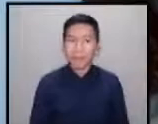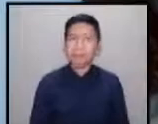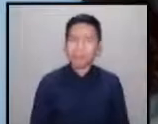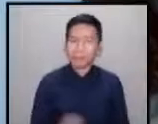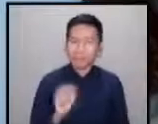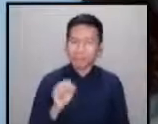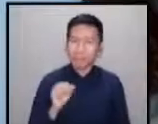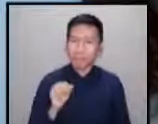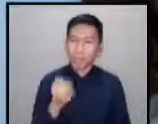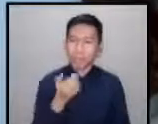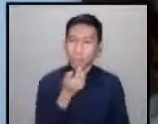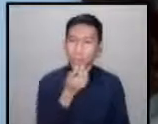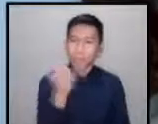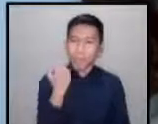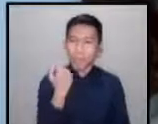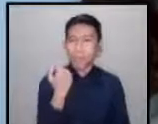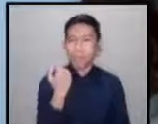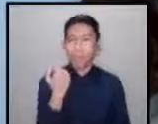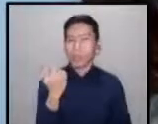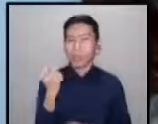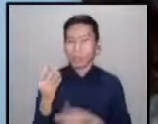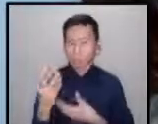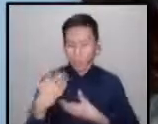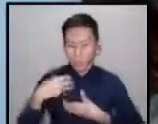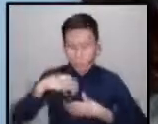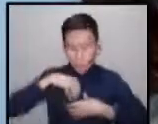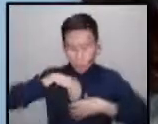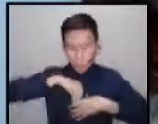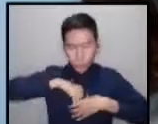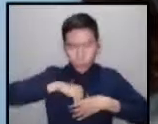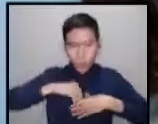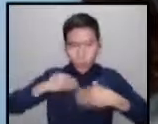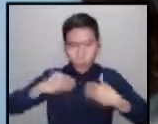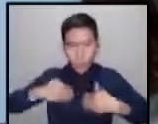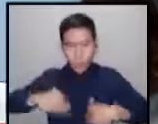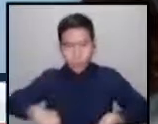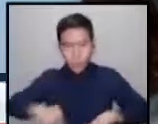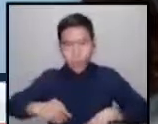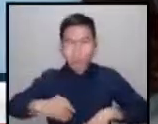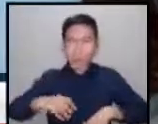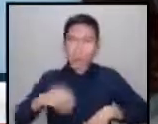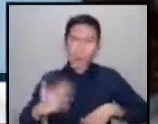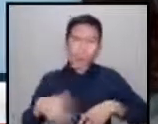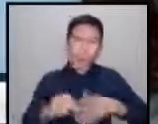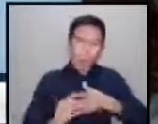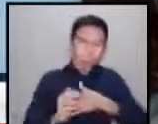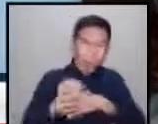yung overwhelming inflammation like our COVID infections, no, we have yung